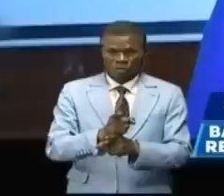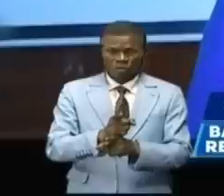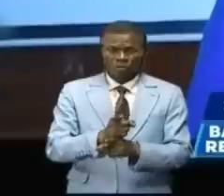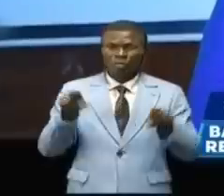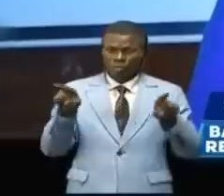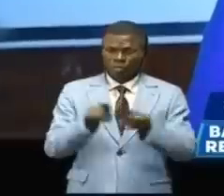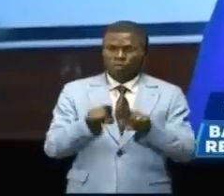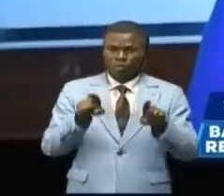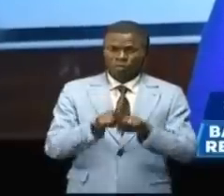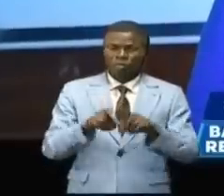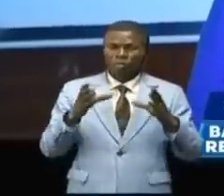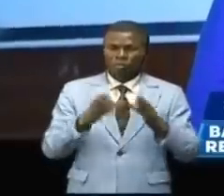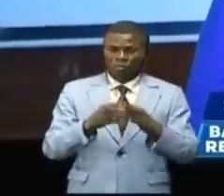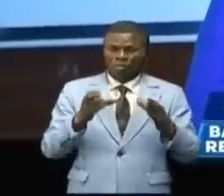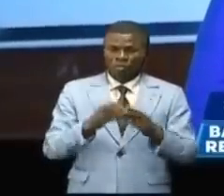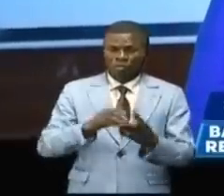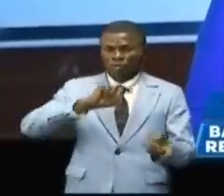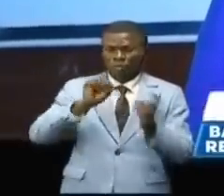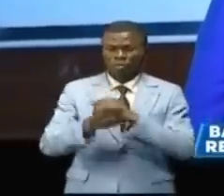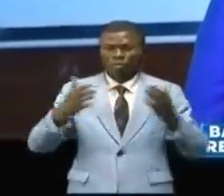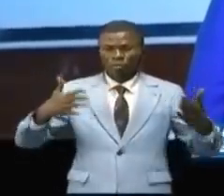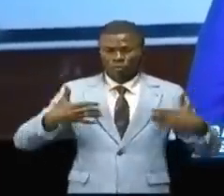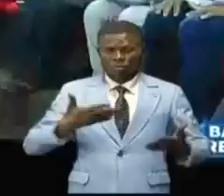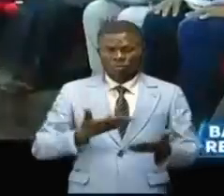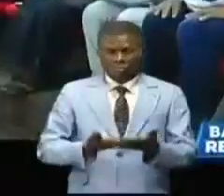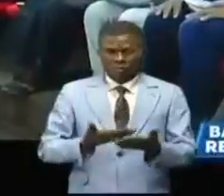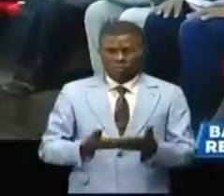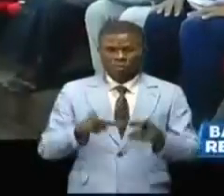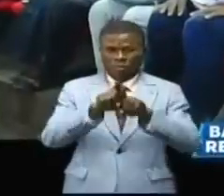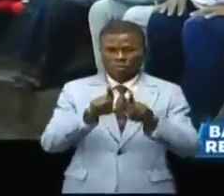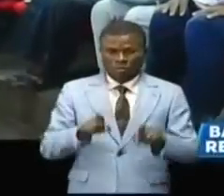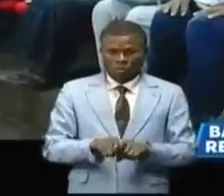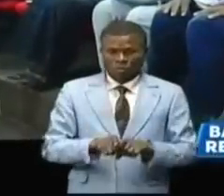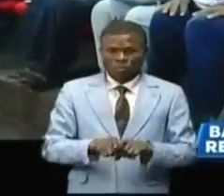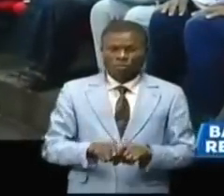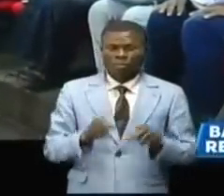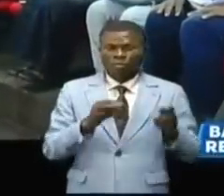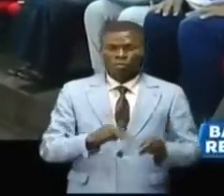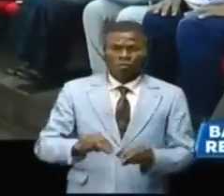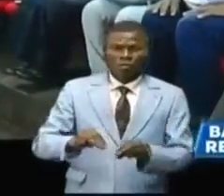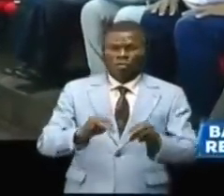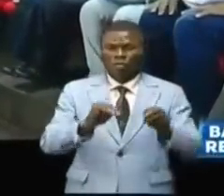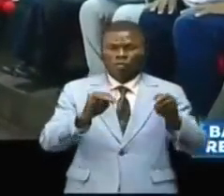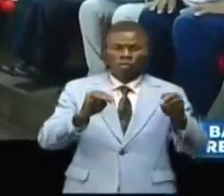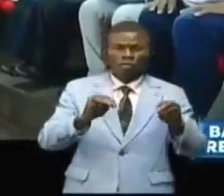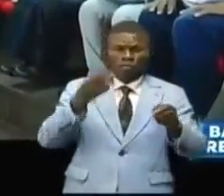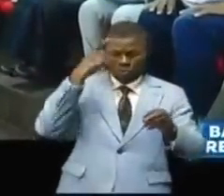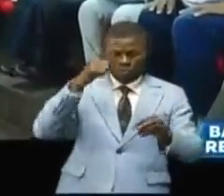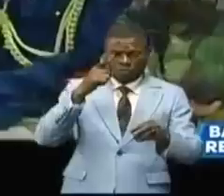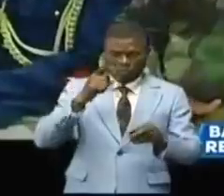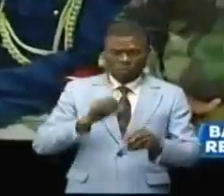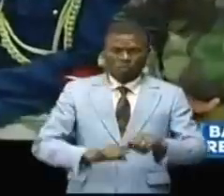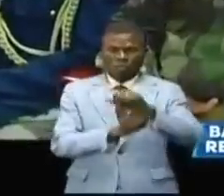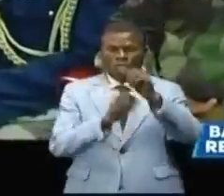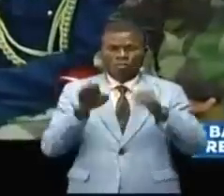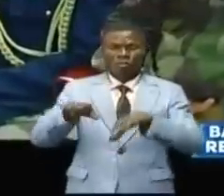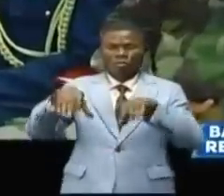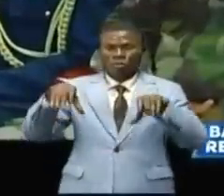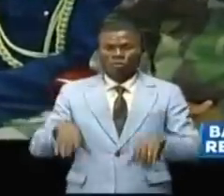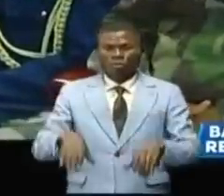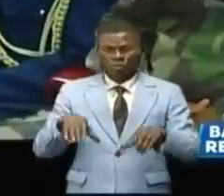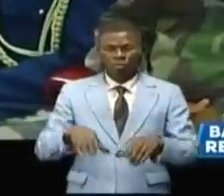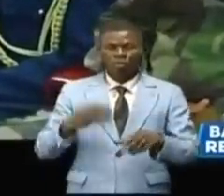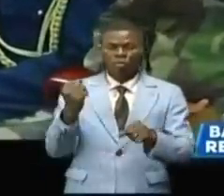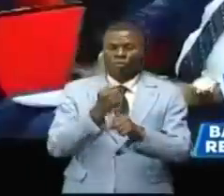rapport avec ces mutations climatiques, ainsi que les voies pour faire jouer au bassin du Congo son